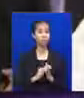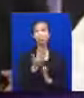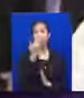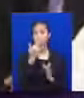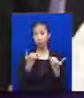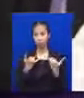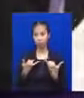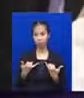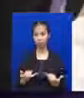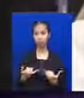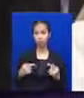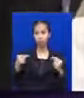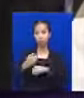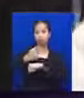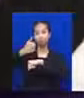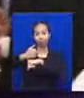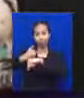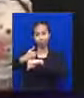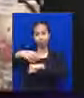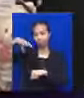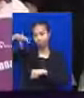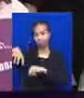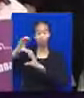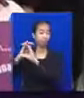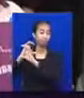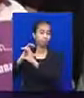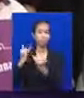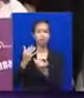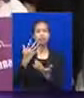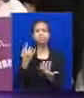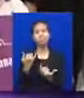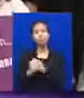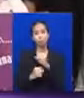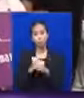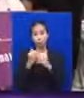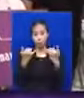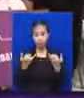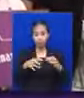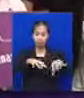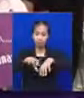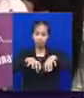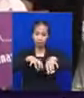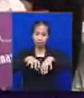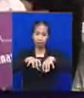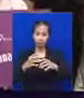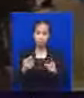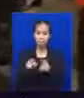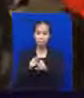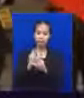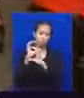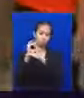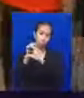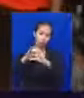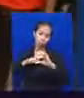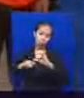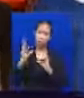านนายสนิทพรหมวงศ์อธิบดีกรมการขนส่งทางบกก็กล่าวนะคะว่าปีนี้ได้จัดหน่วยเคลื่อนที่ตรวจจับความเร็วรถโดยสารสาธารณ